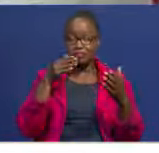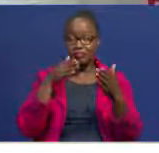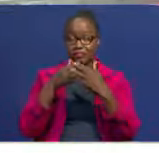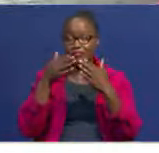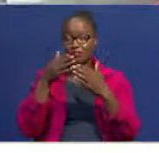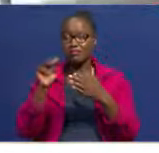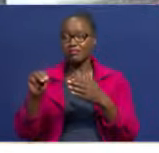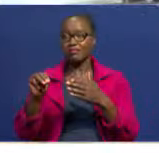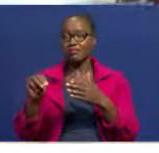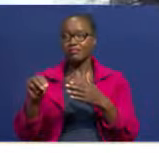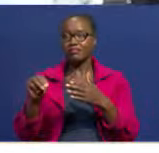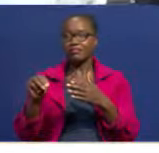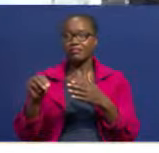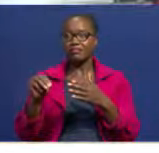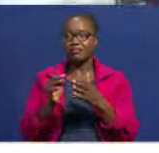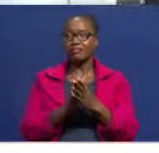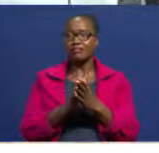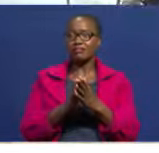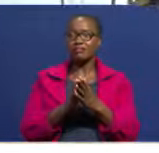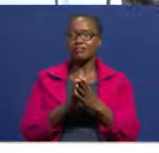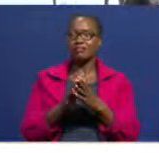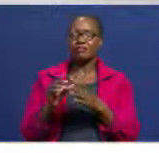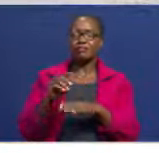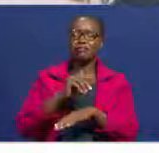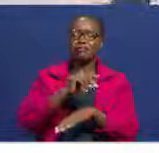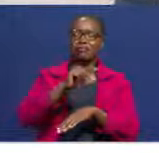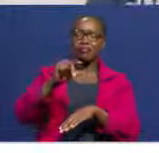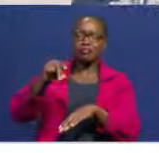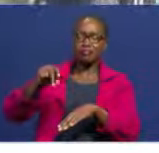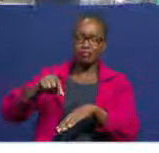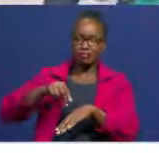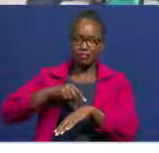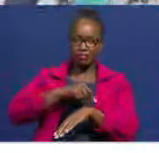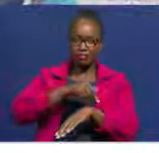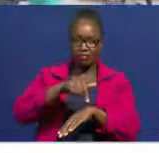waandamanaji, shughuli iliyochukua saa zima.